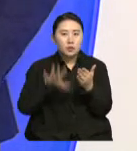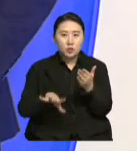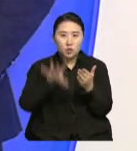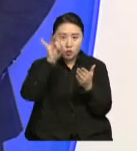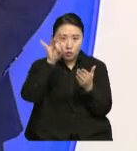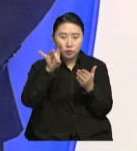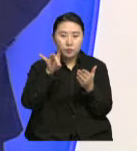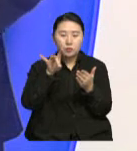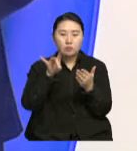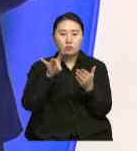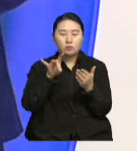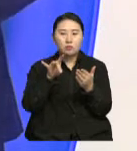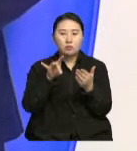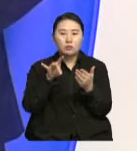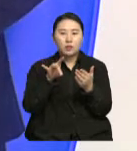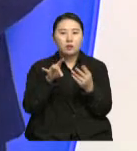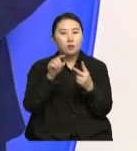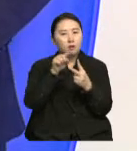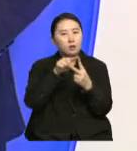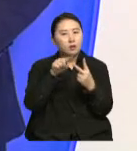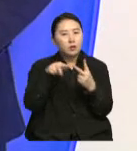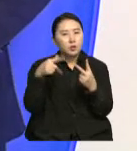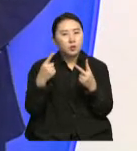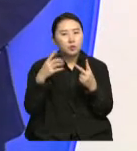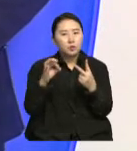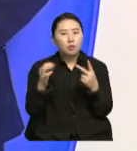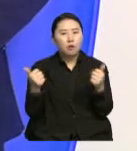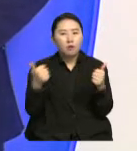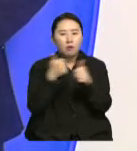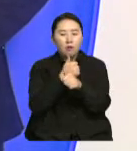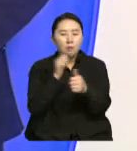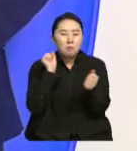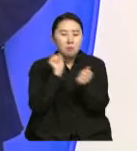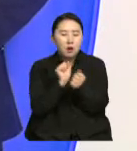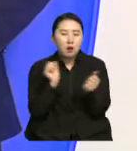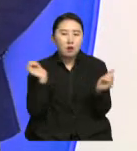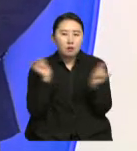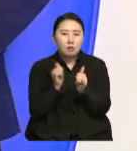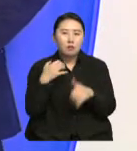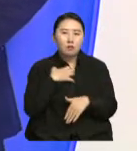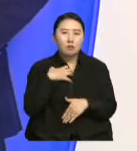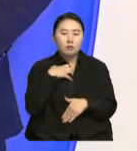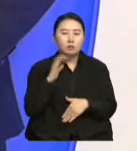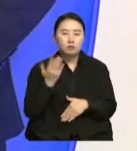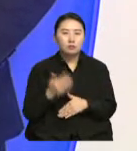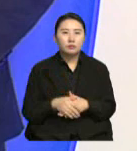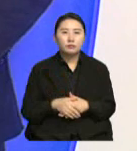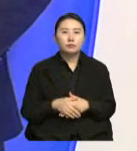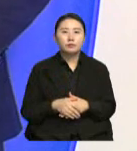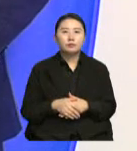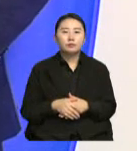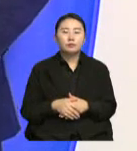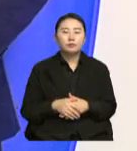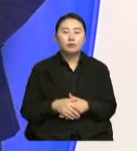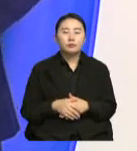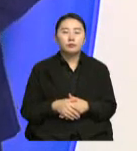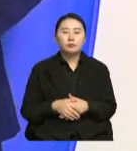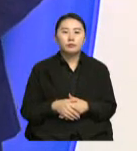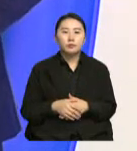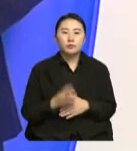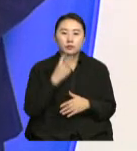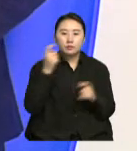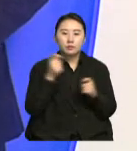처음입니다. 이종 간 교차 감염이 현실화하는 건 아닌지 우려되는 대목입니다. 세 번째 키워드는